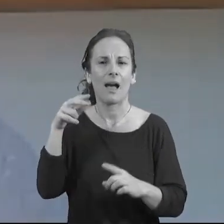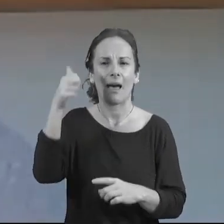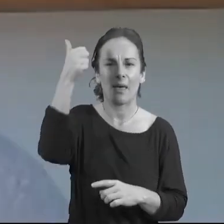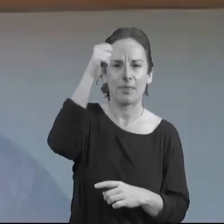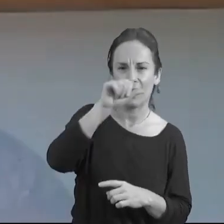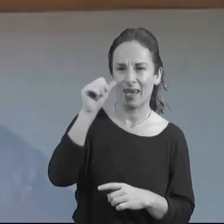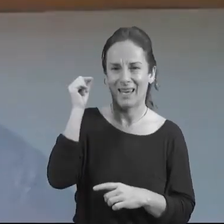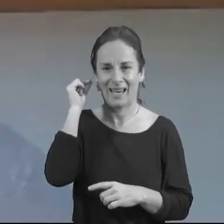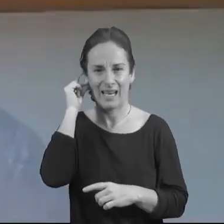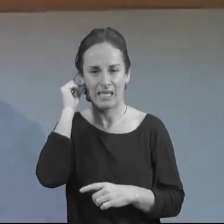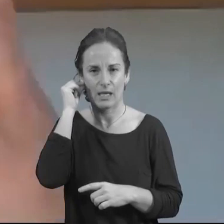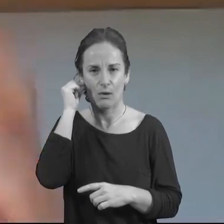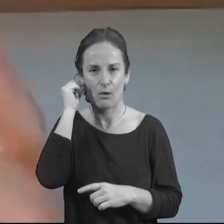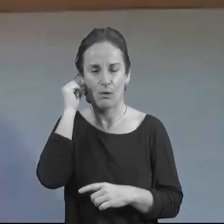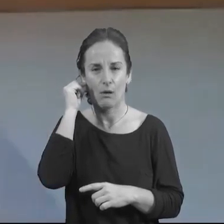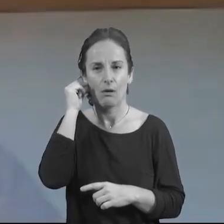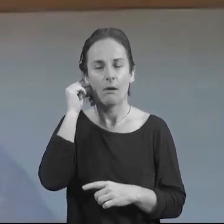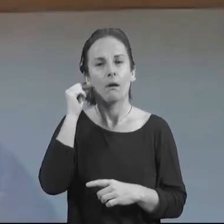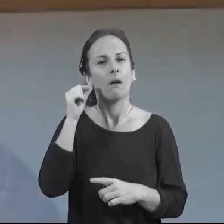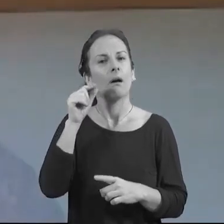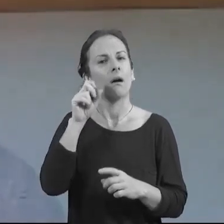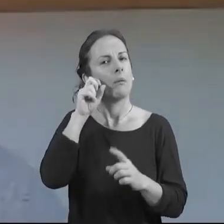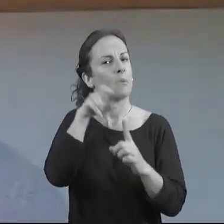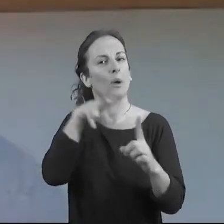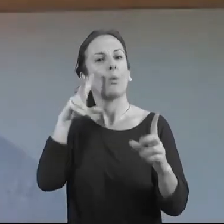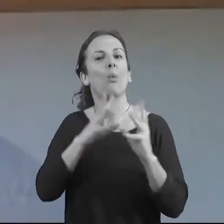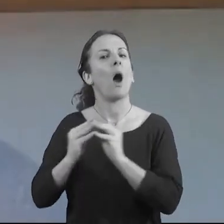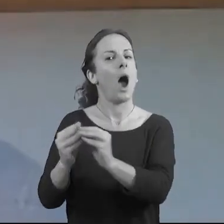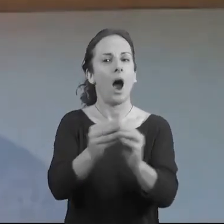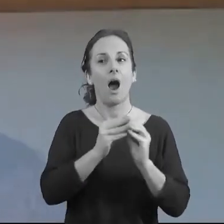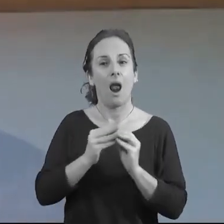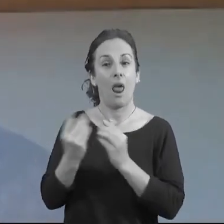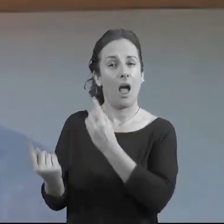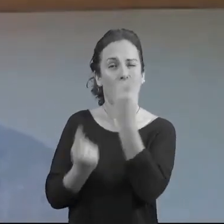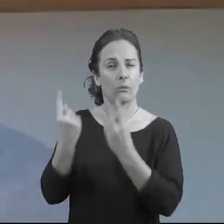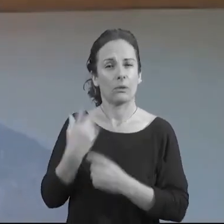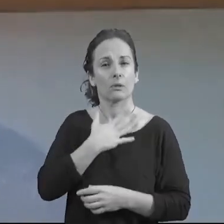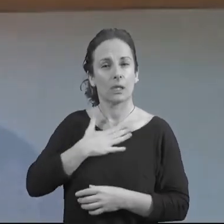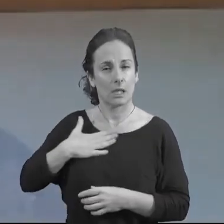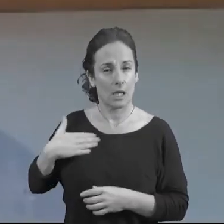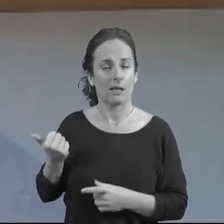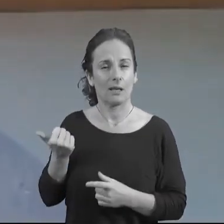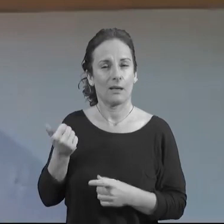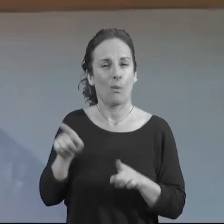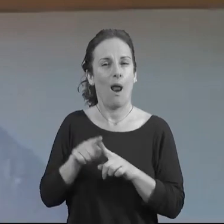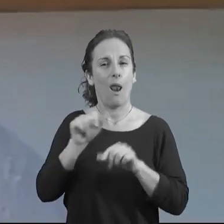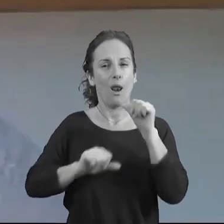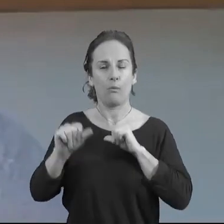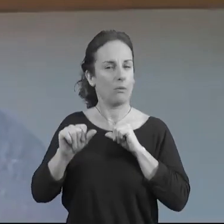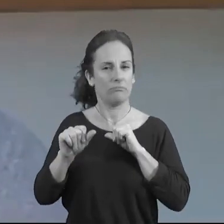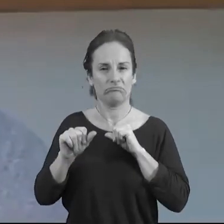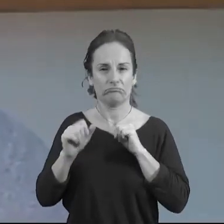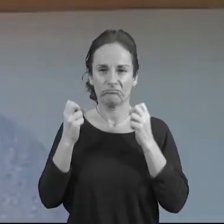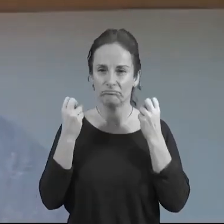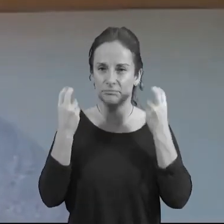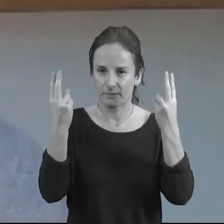la uniformitat, no? A que alguns ens volen tornar a dur i, per tant, hem de tenir capacitat de